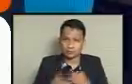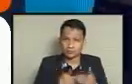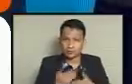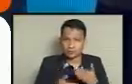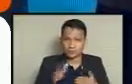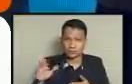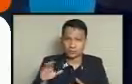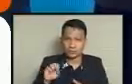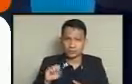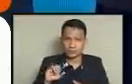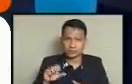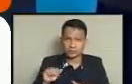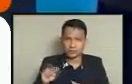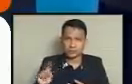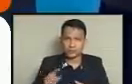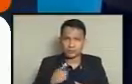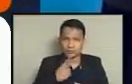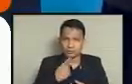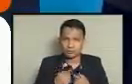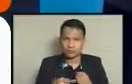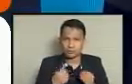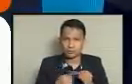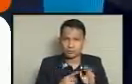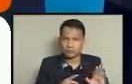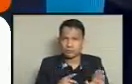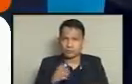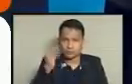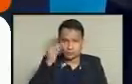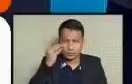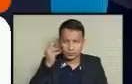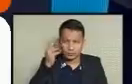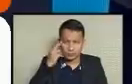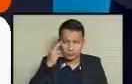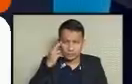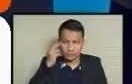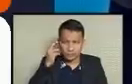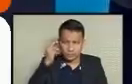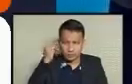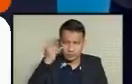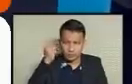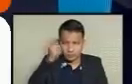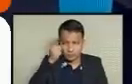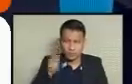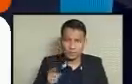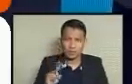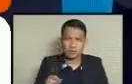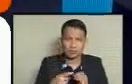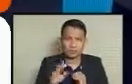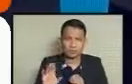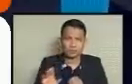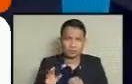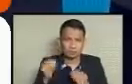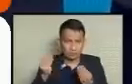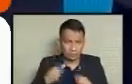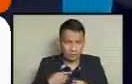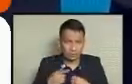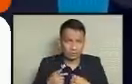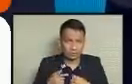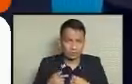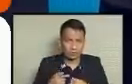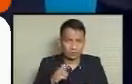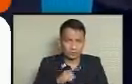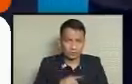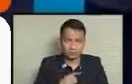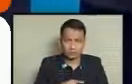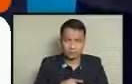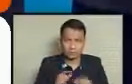sa SOSHA. Ano pong reaction niyo tungkol dyan, Major, sir? Sige, sir, kung yung tungkol po dyan, sir, nasabi nila na pinag-duty sir na